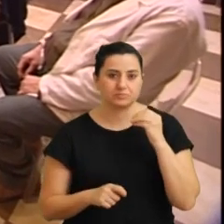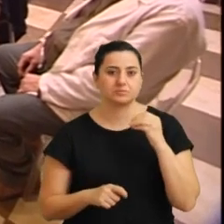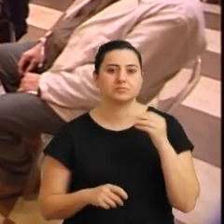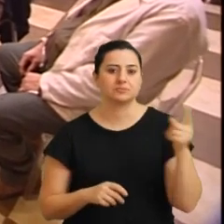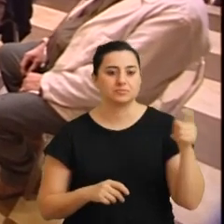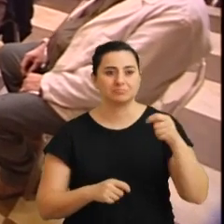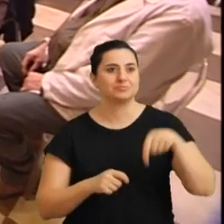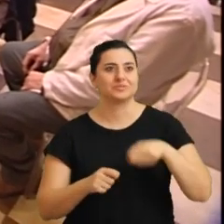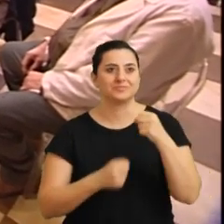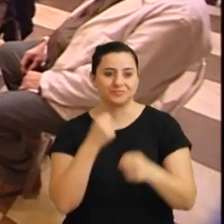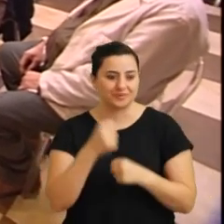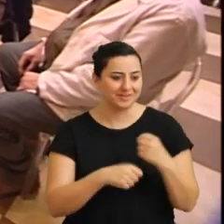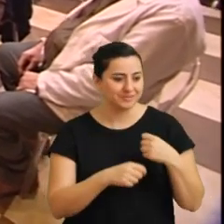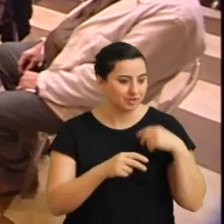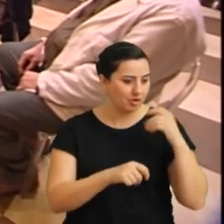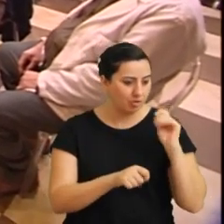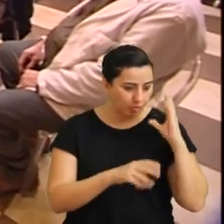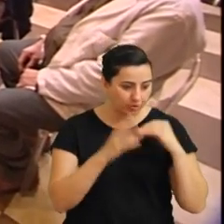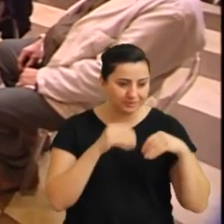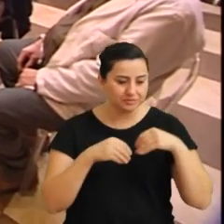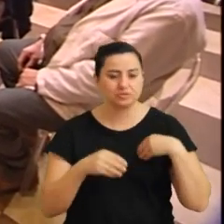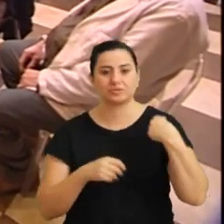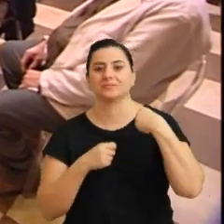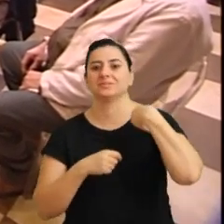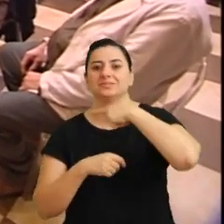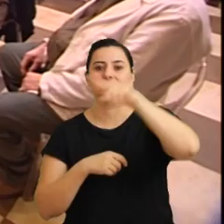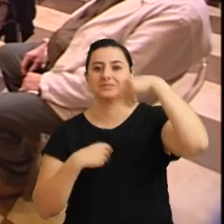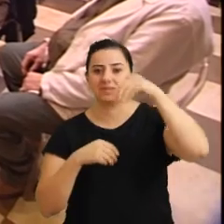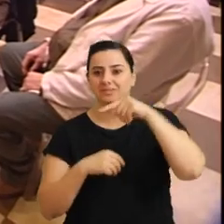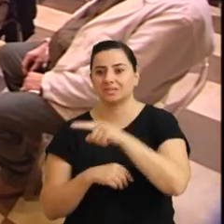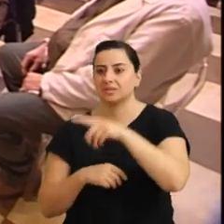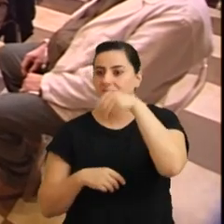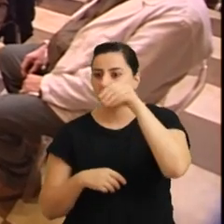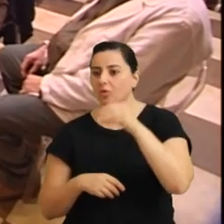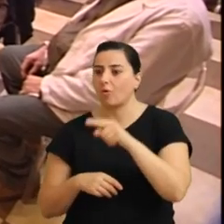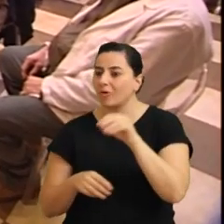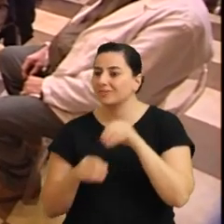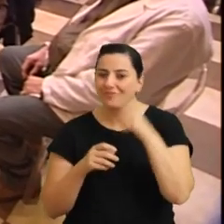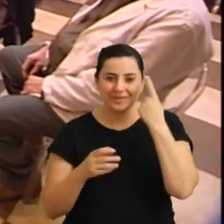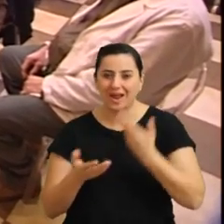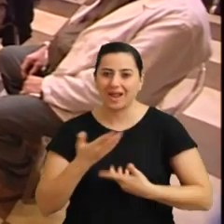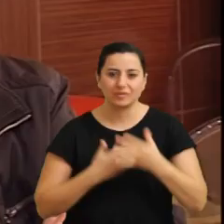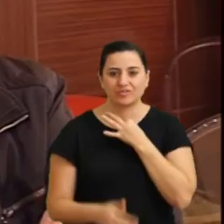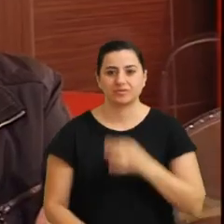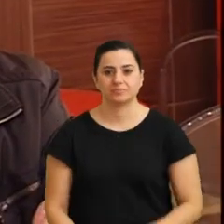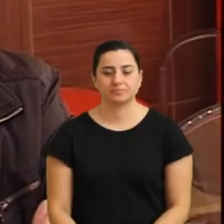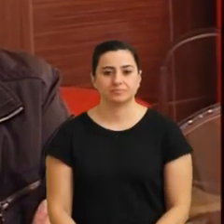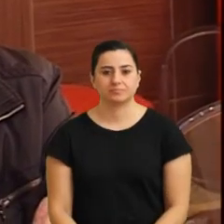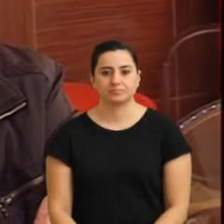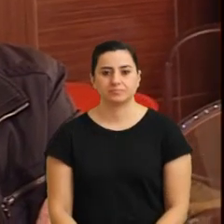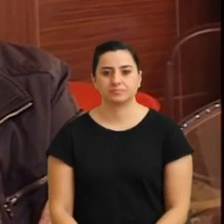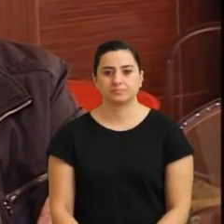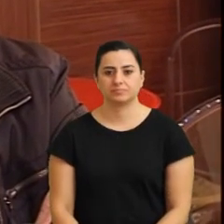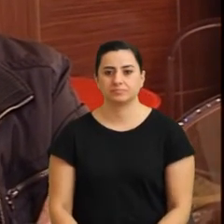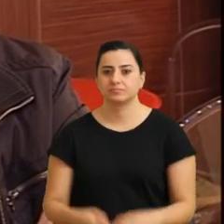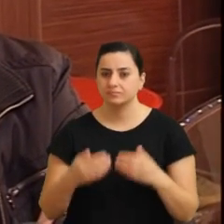sağ olsun imalathanesinde. Sonra da bunu satacağız. Siz de sokaklarda satan son kalanlardan birisiniz. Bize birazcık fikir verebilir misiniz? Bunu sattığım vakit